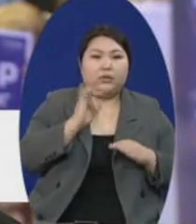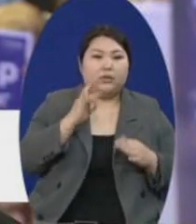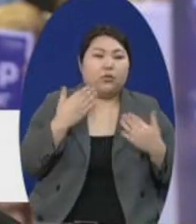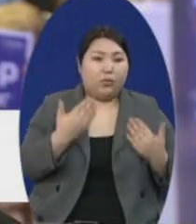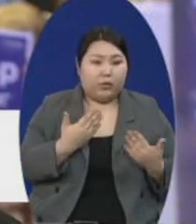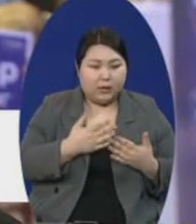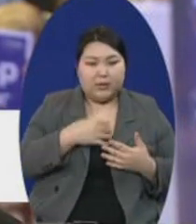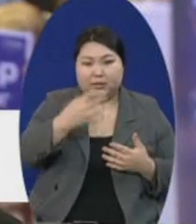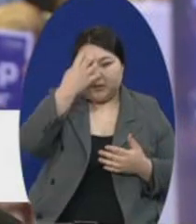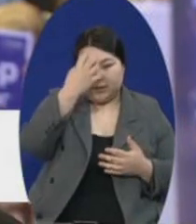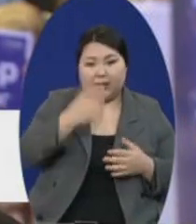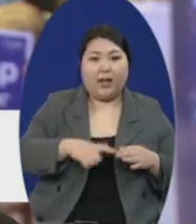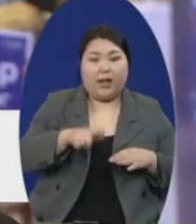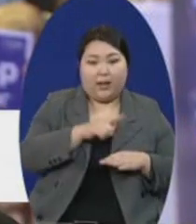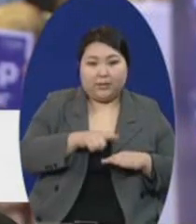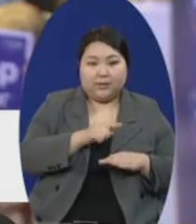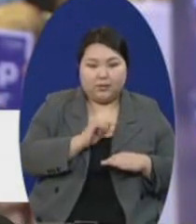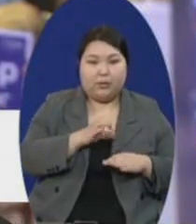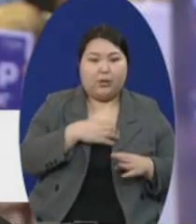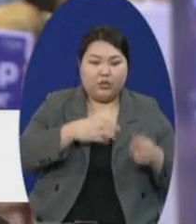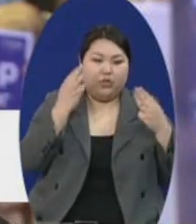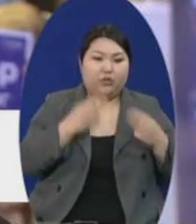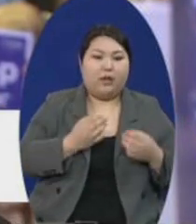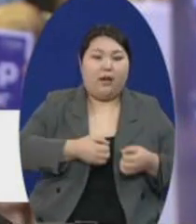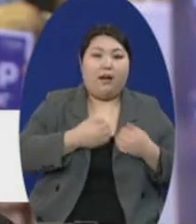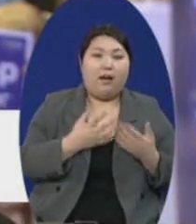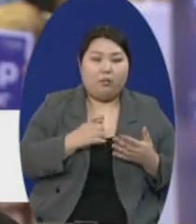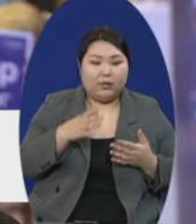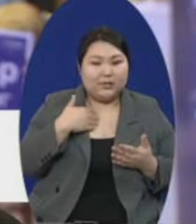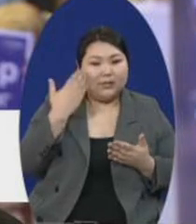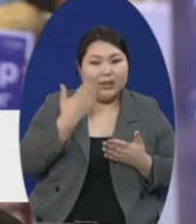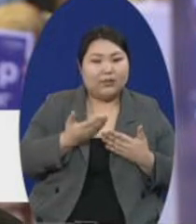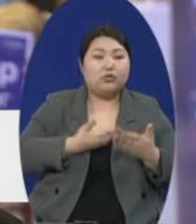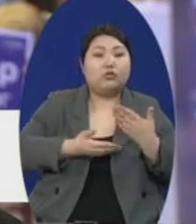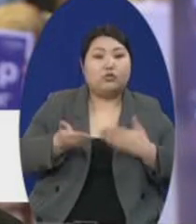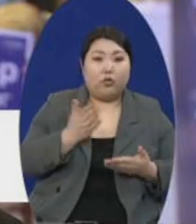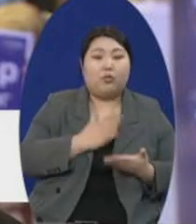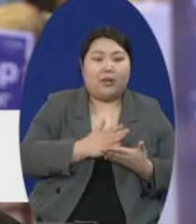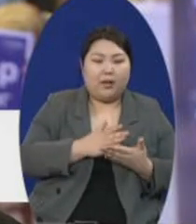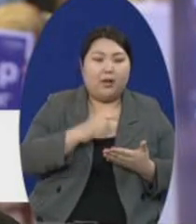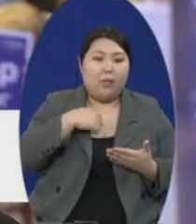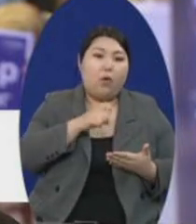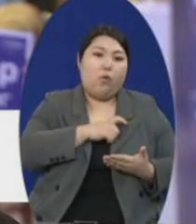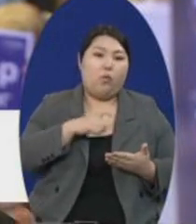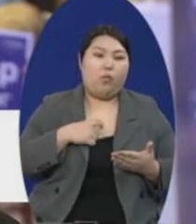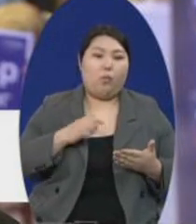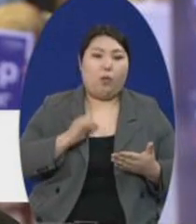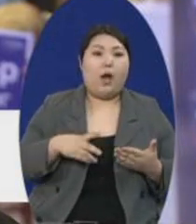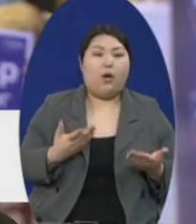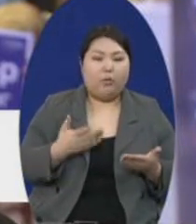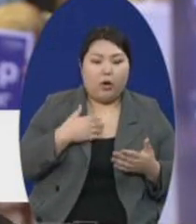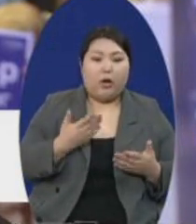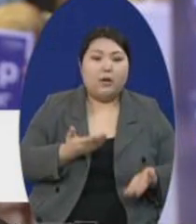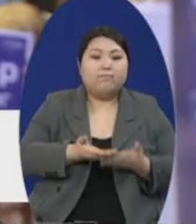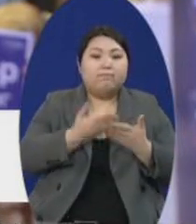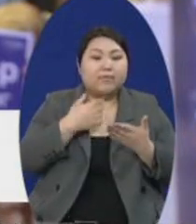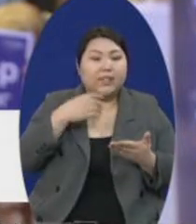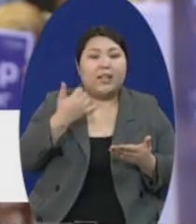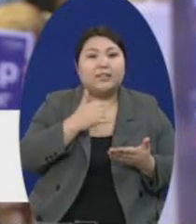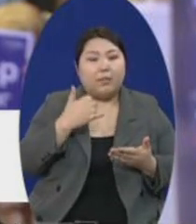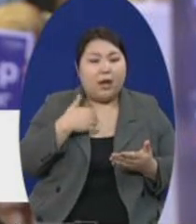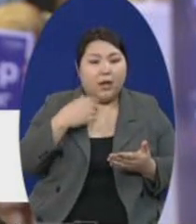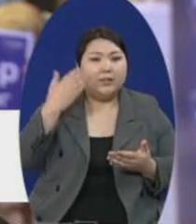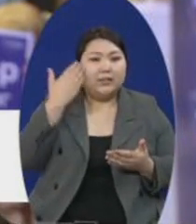Улсын хурл Засгийн газар шийдвэр гаргах сонсолтсон. Миний хувьд бол зүгээр төвшүүлж байгаа санал